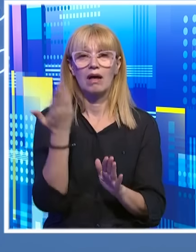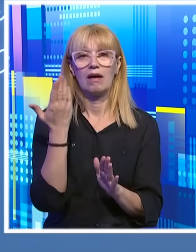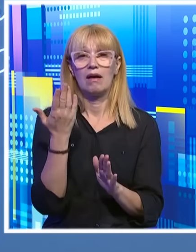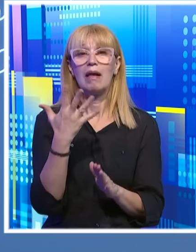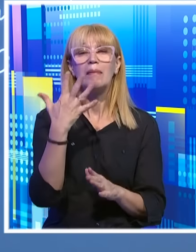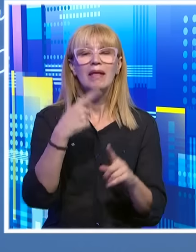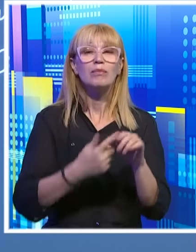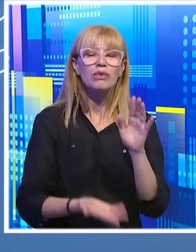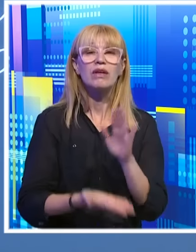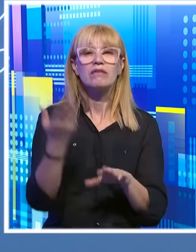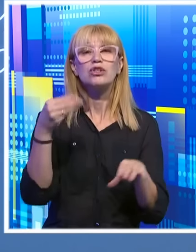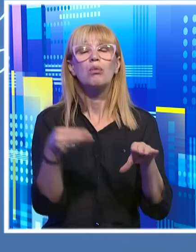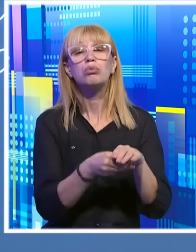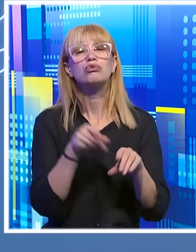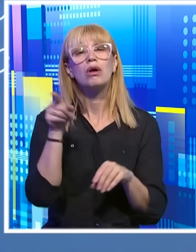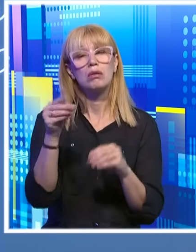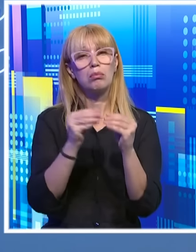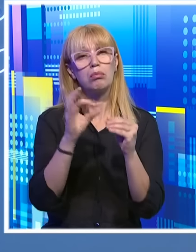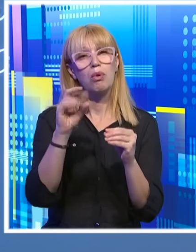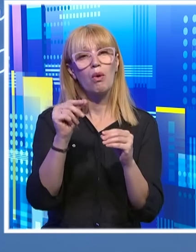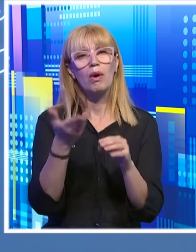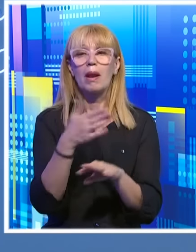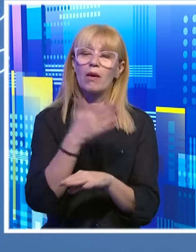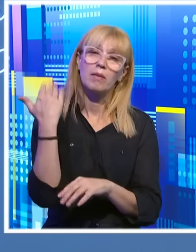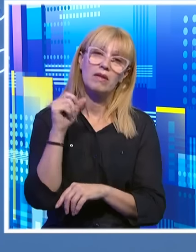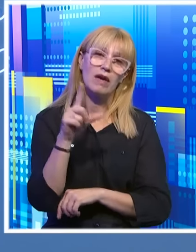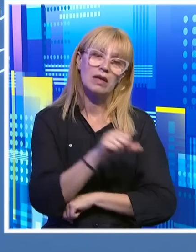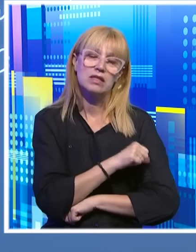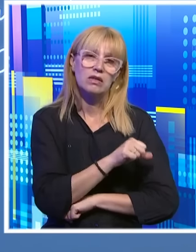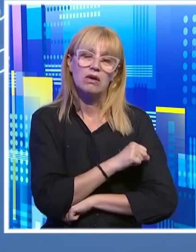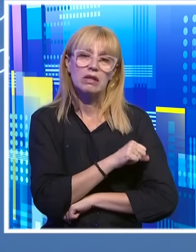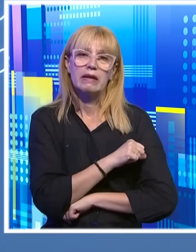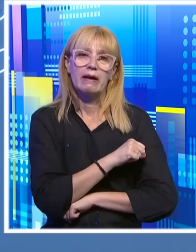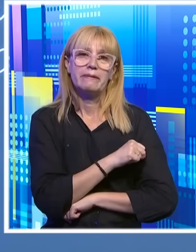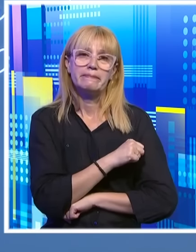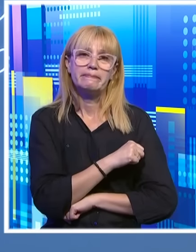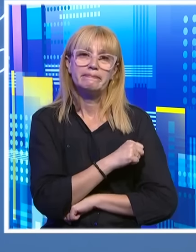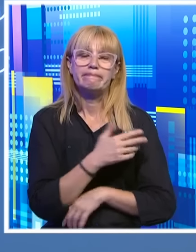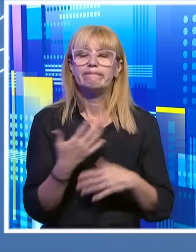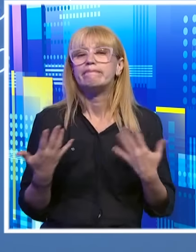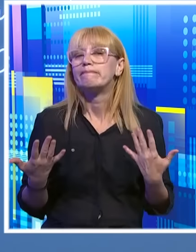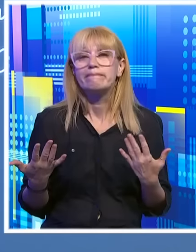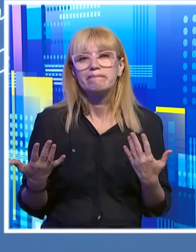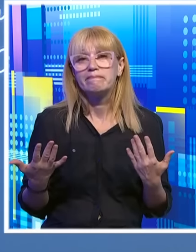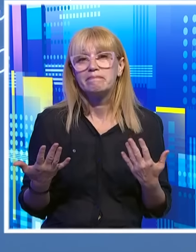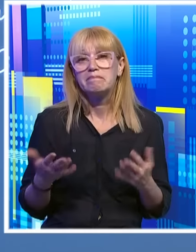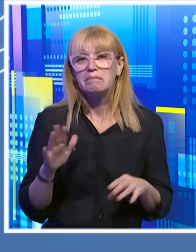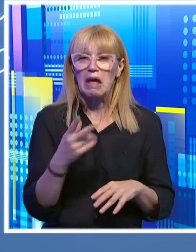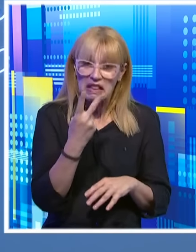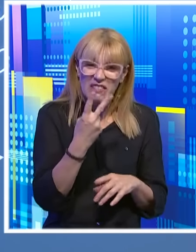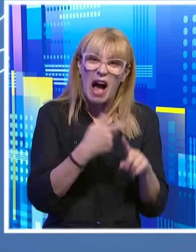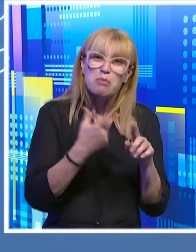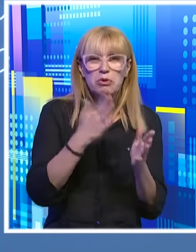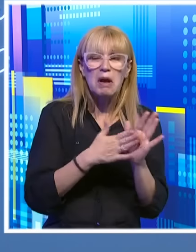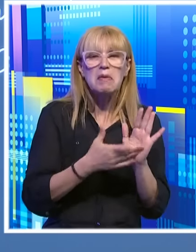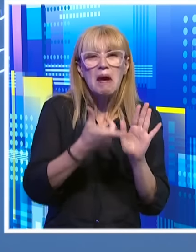5 puta veći budžet grada Bora nego što je bio pre samo 12 godina. Pa da kažete 2 puta, pa da kažete bilo vam je